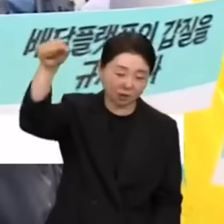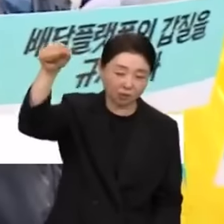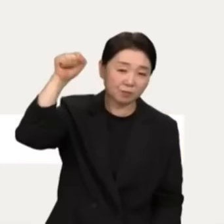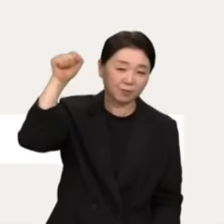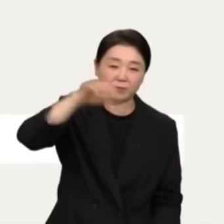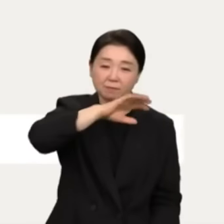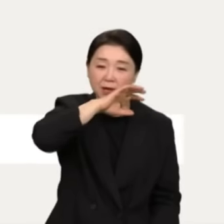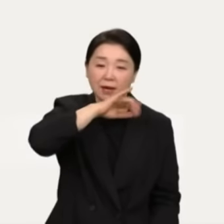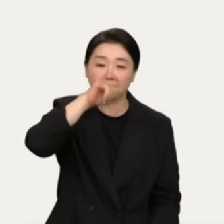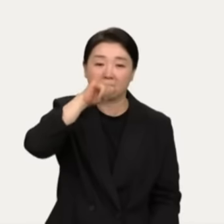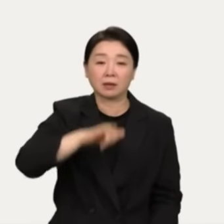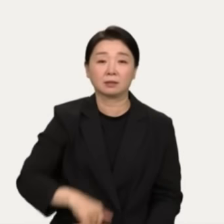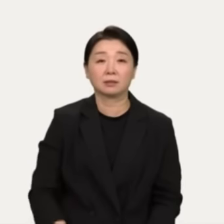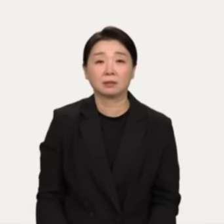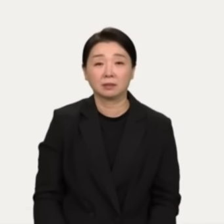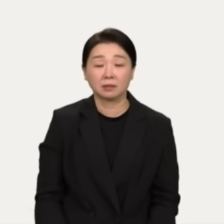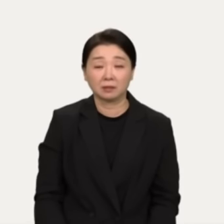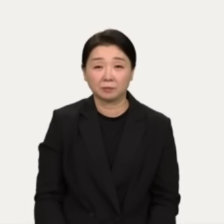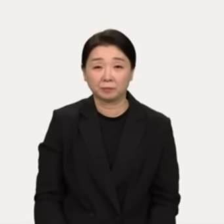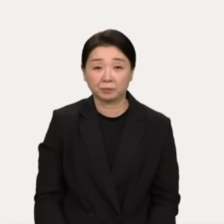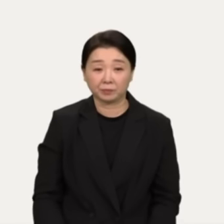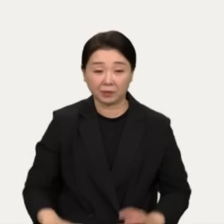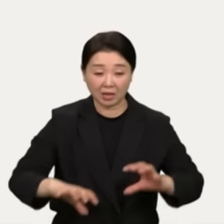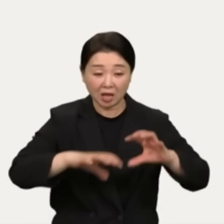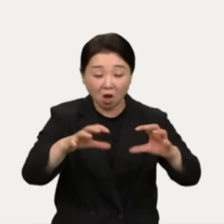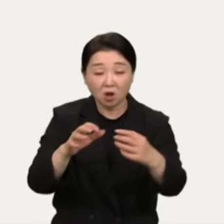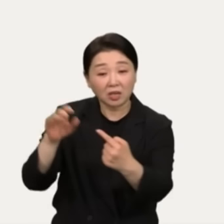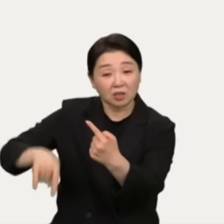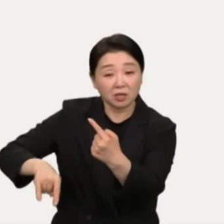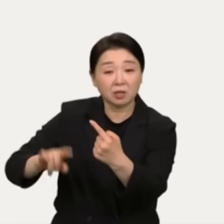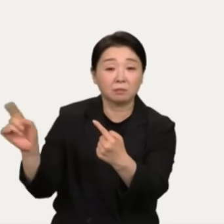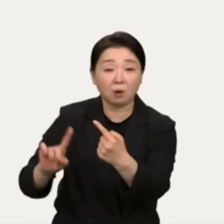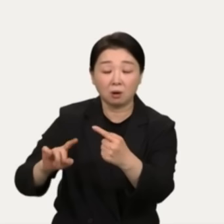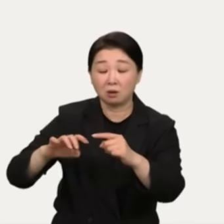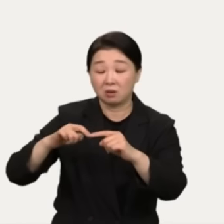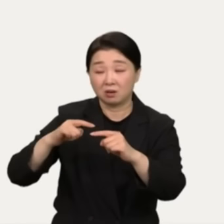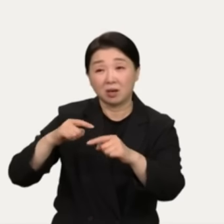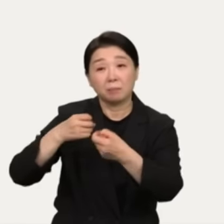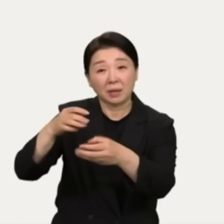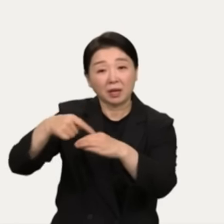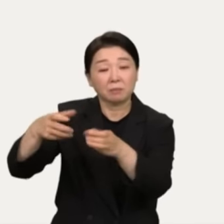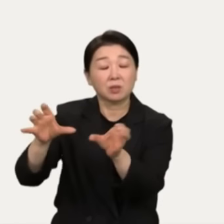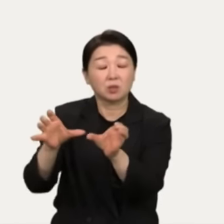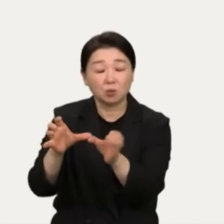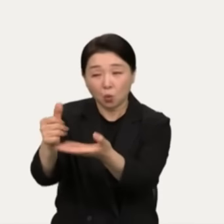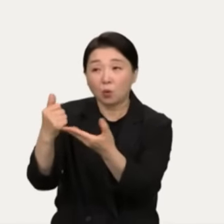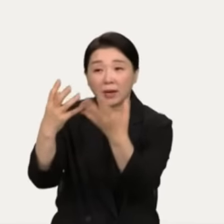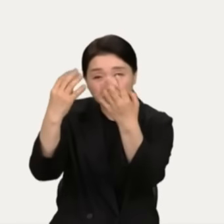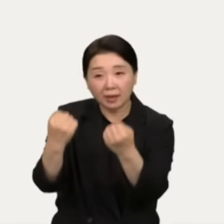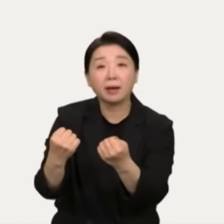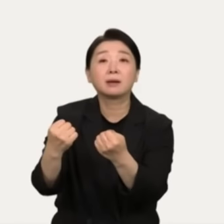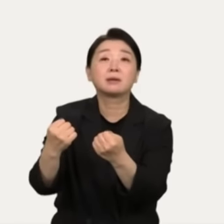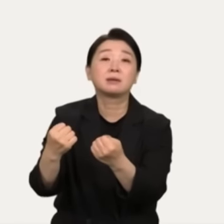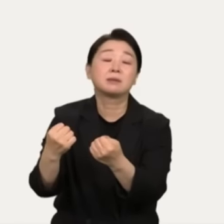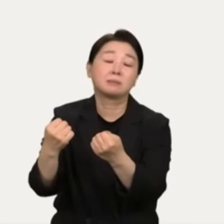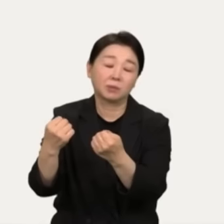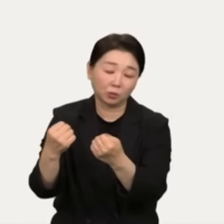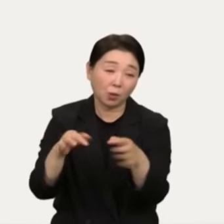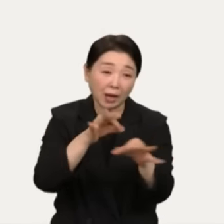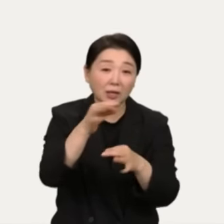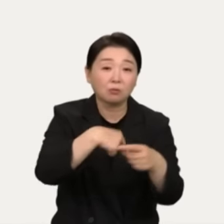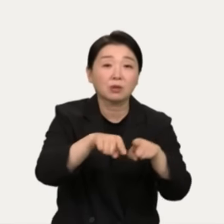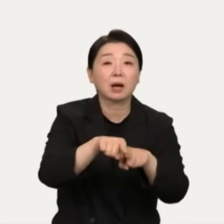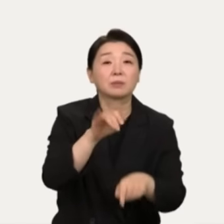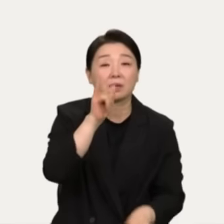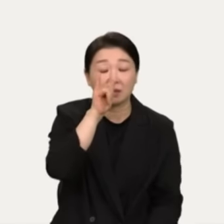규탄한다! 업계 1위 배달의 민족 측은 고객 수가 제일 많고 가게 배달도 함께 운영하다 보니